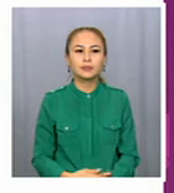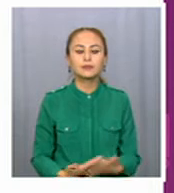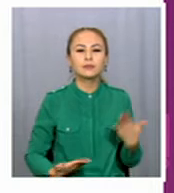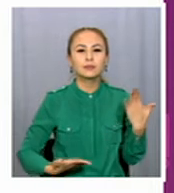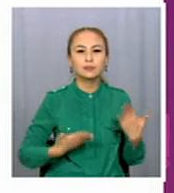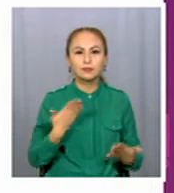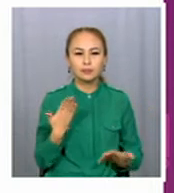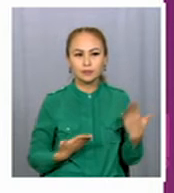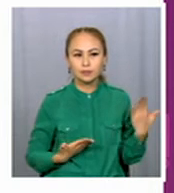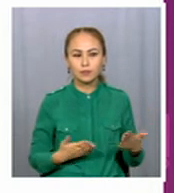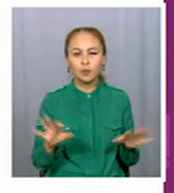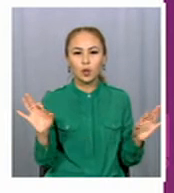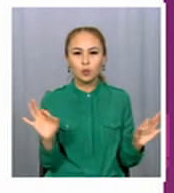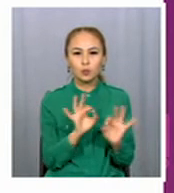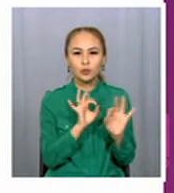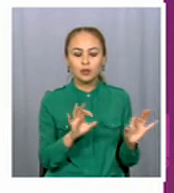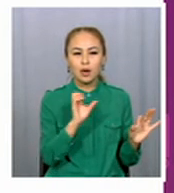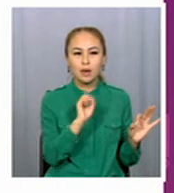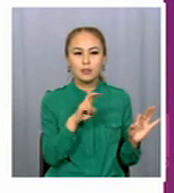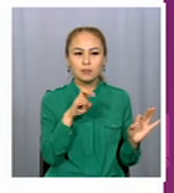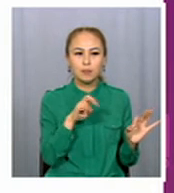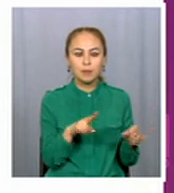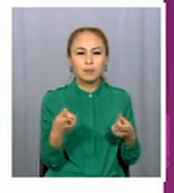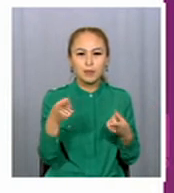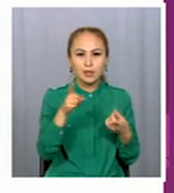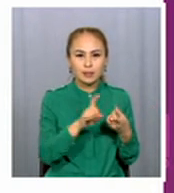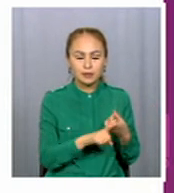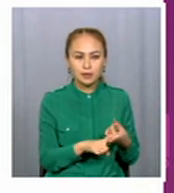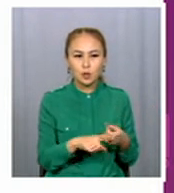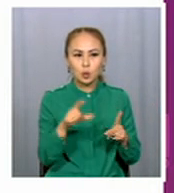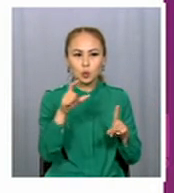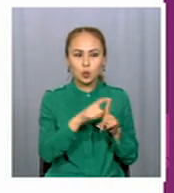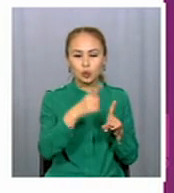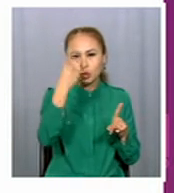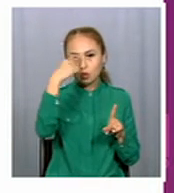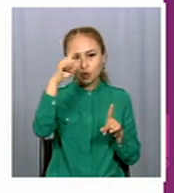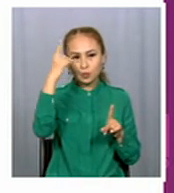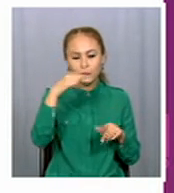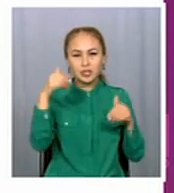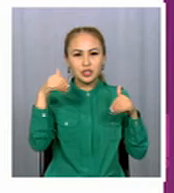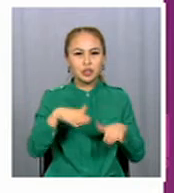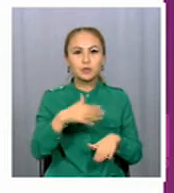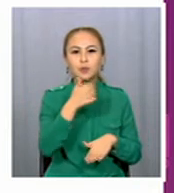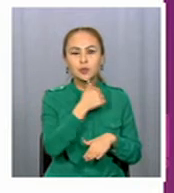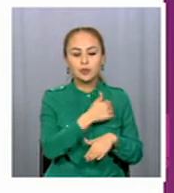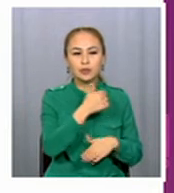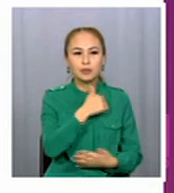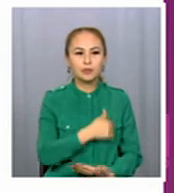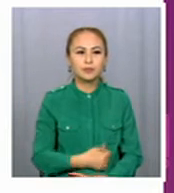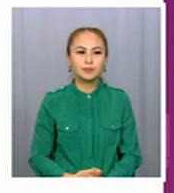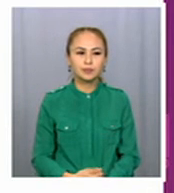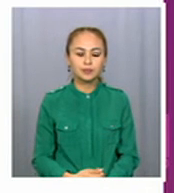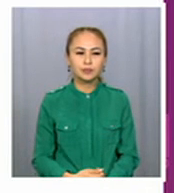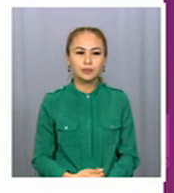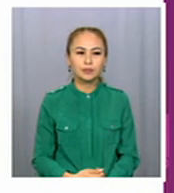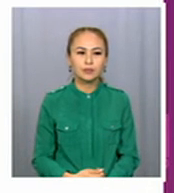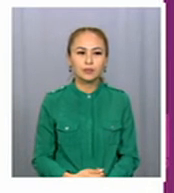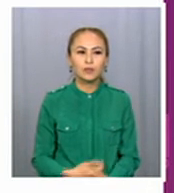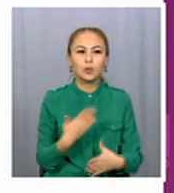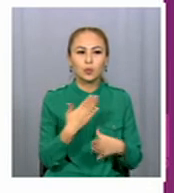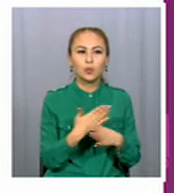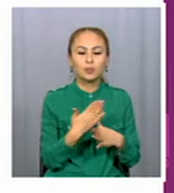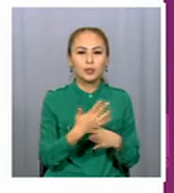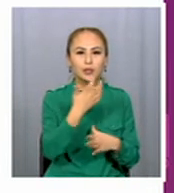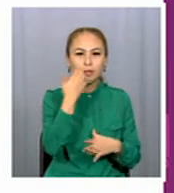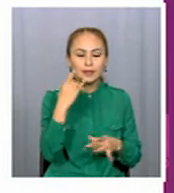Ендеше музыкалық аспаптарға байланысты сөз жұмбақ шешіп көрейік. Көмек ретінде